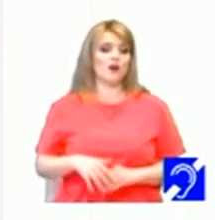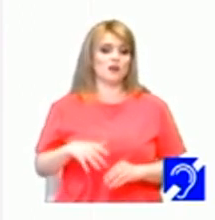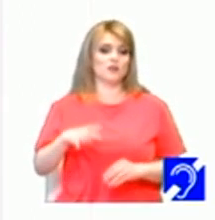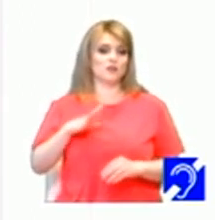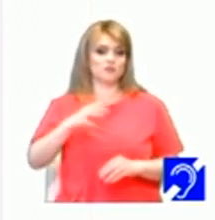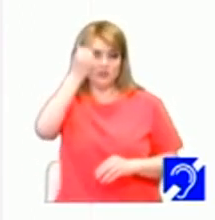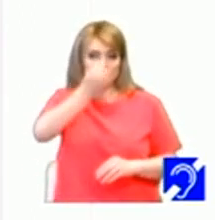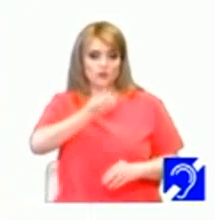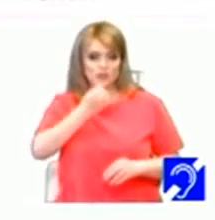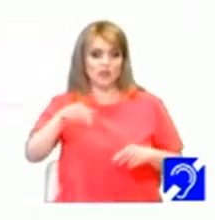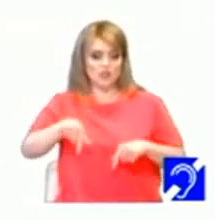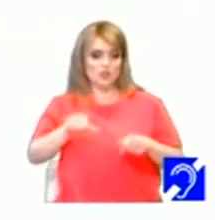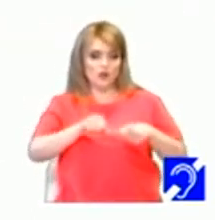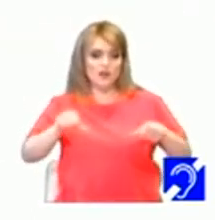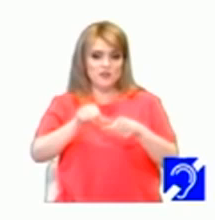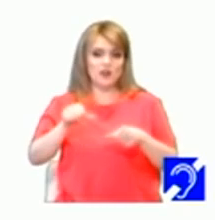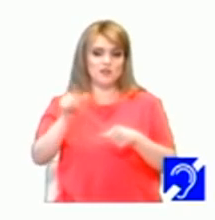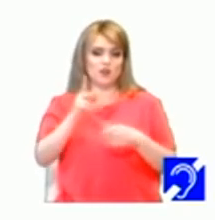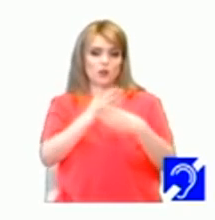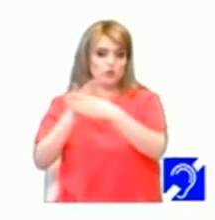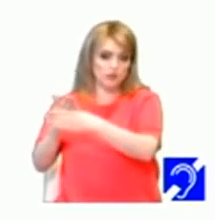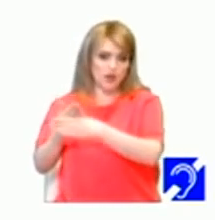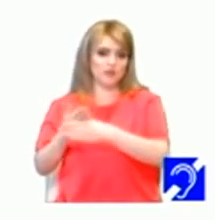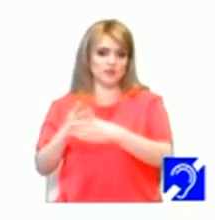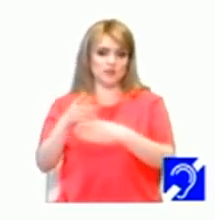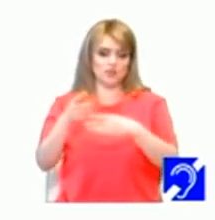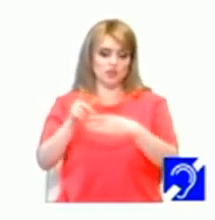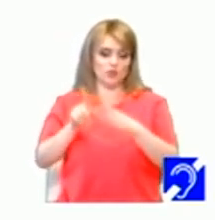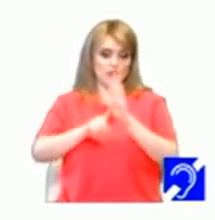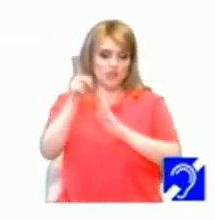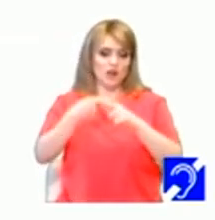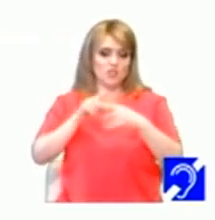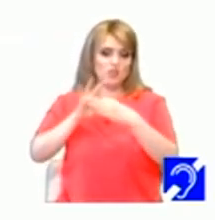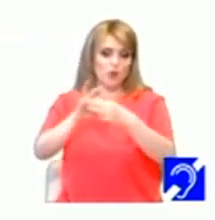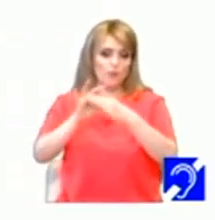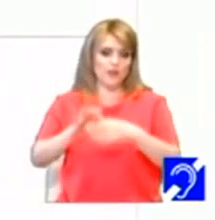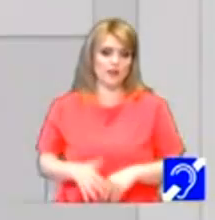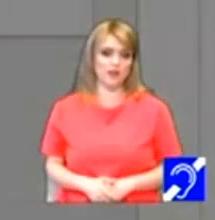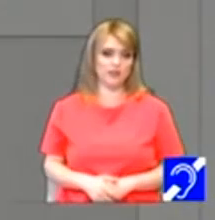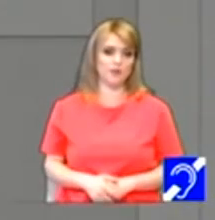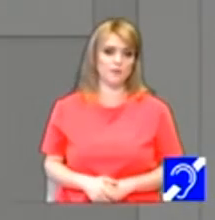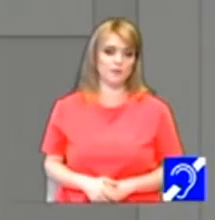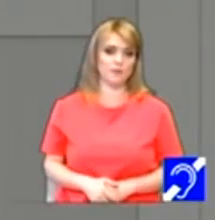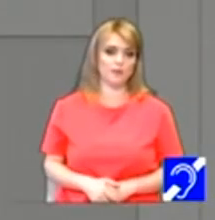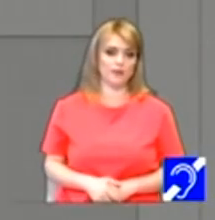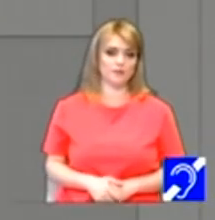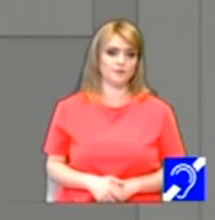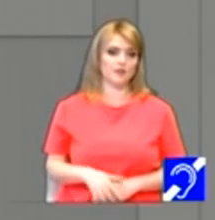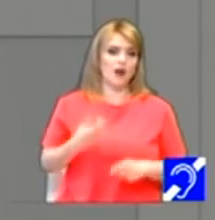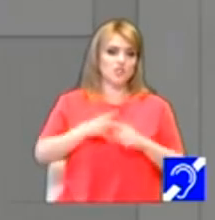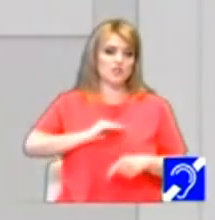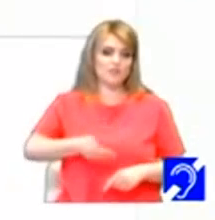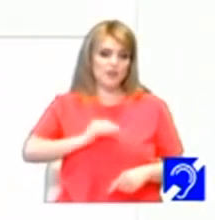USAID, Suedia și UKAID, prin intermediul Centrului Clasa Viitorului. Acesta va asigura consultanță și suport tehnic pentru